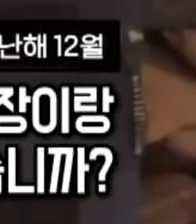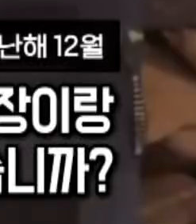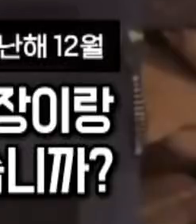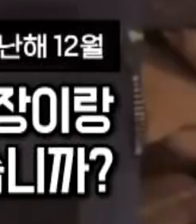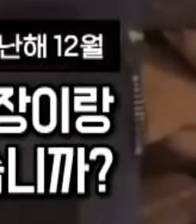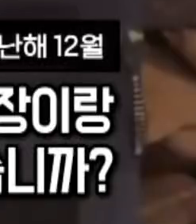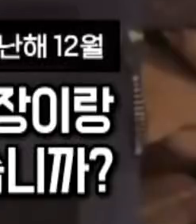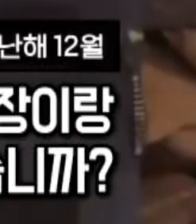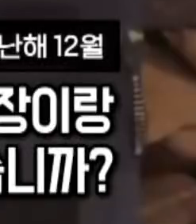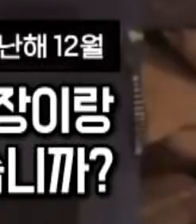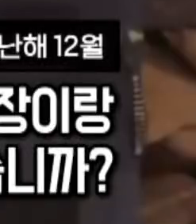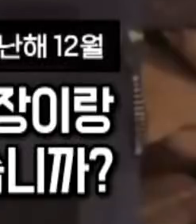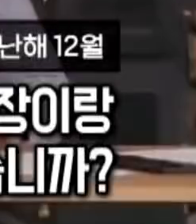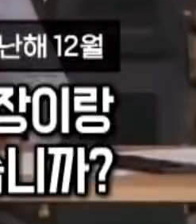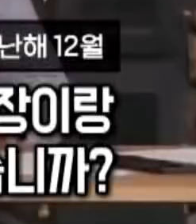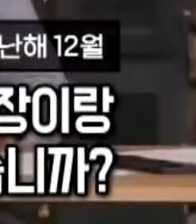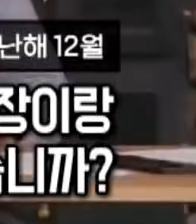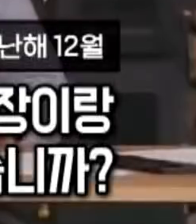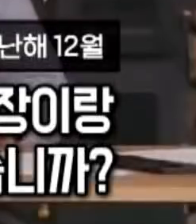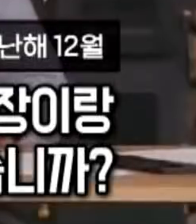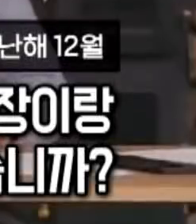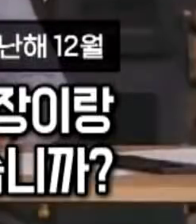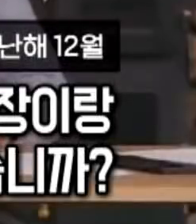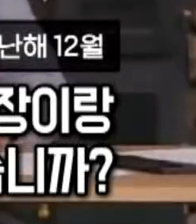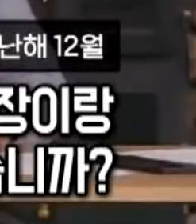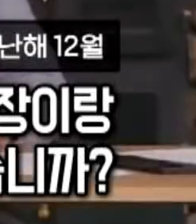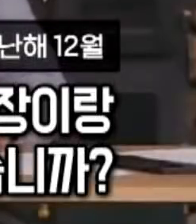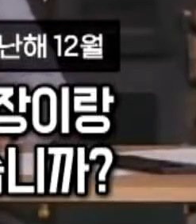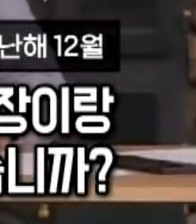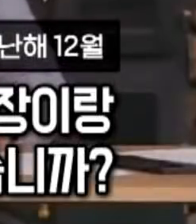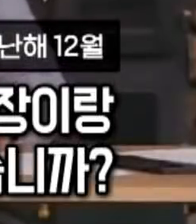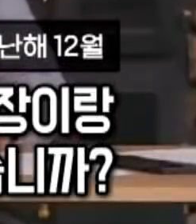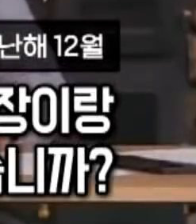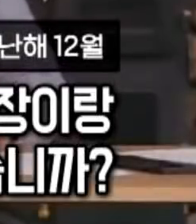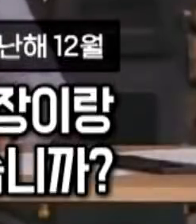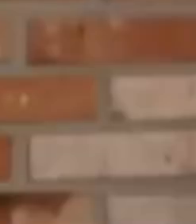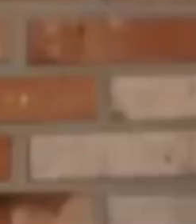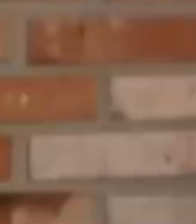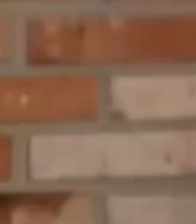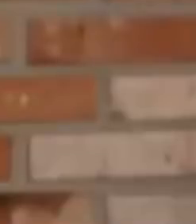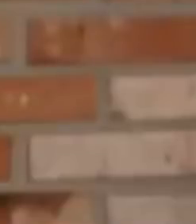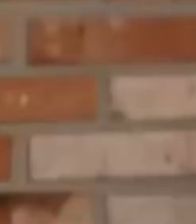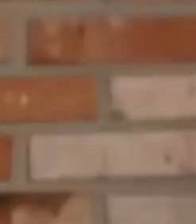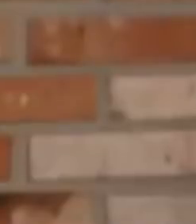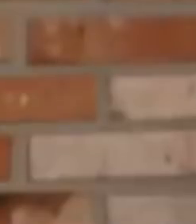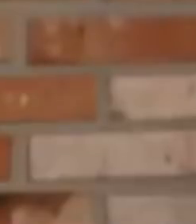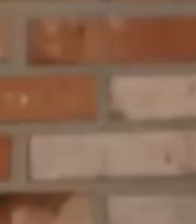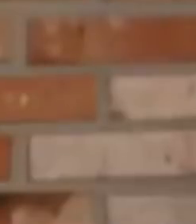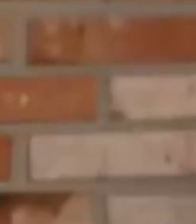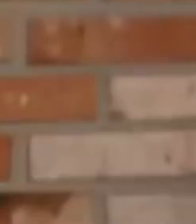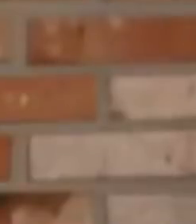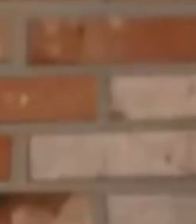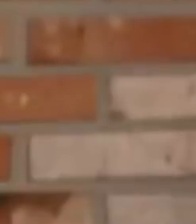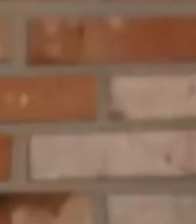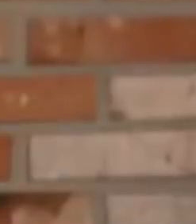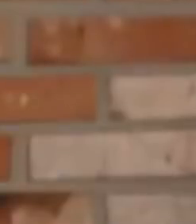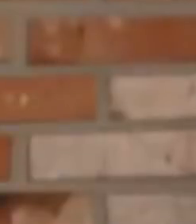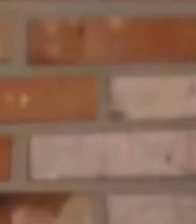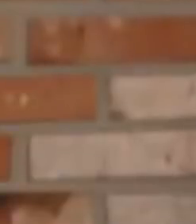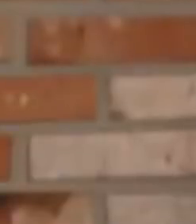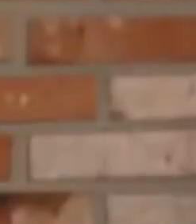후보님은 김오수 총장이랑 같이 잘 일하실 수 있습니까? 제가 그 같이